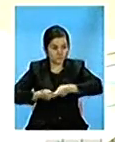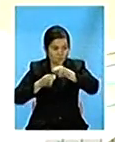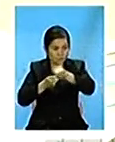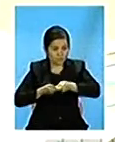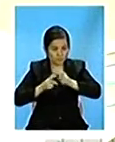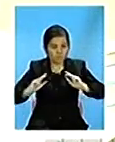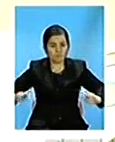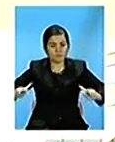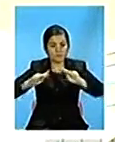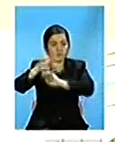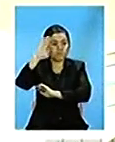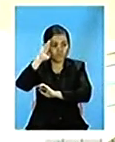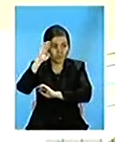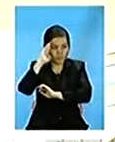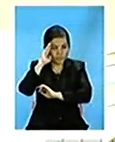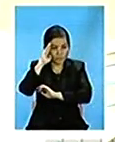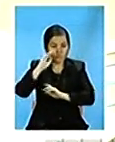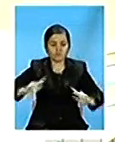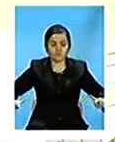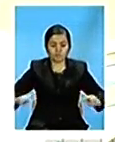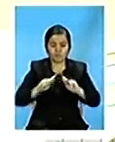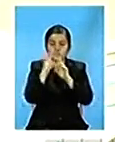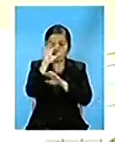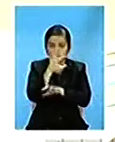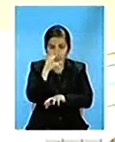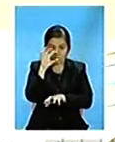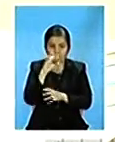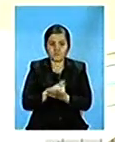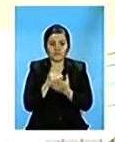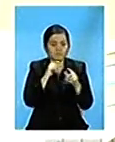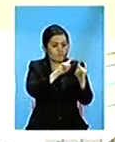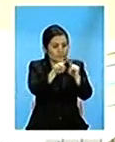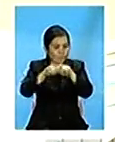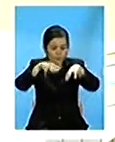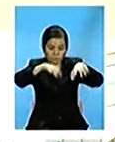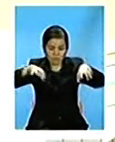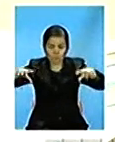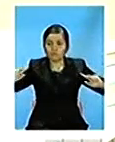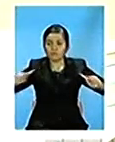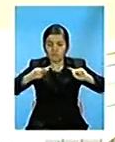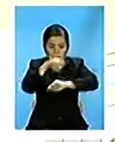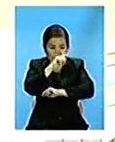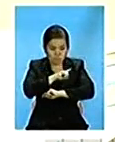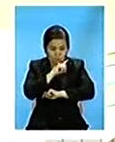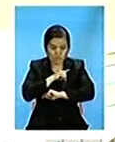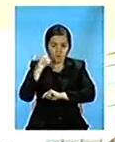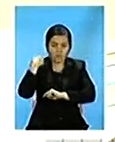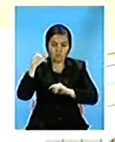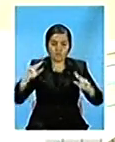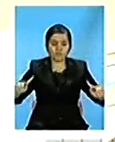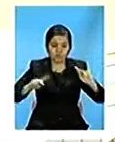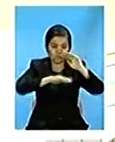รและกระทรวงกลาโหมนะครับกระทรวงมหาดไทยเพราะกระทรวงเหล่านี้มีหน้าที่และก็กระทรวงพัฒนาสังค